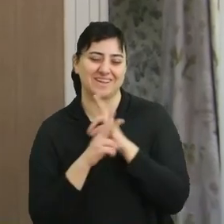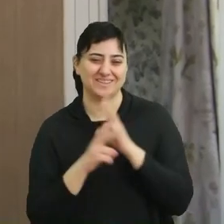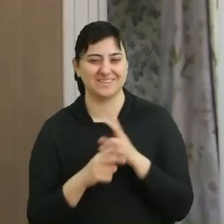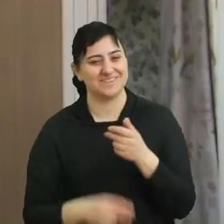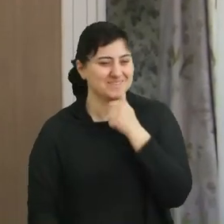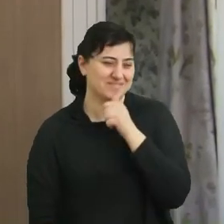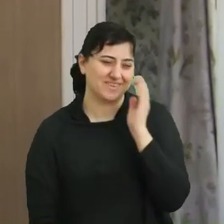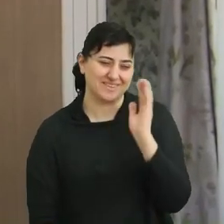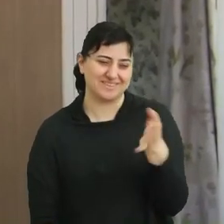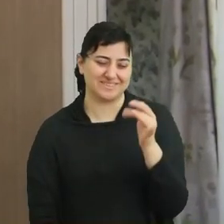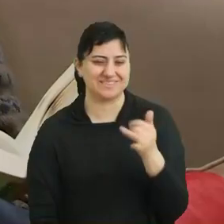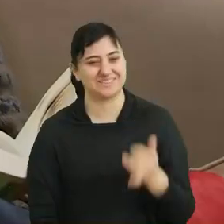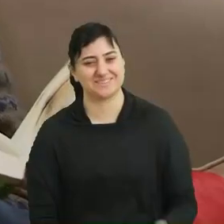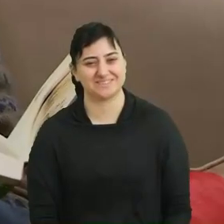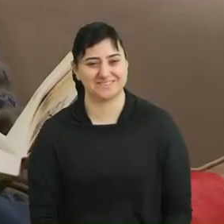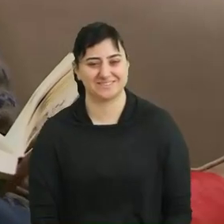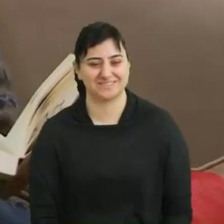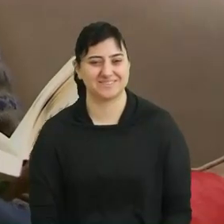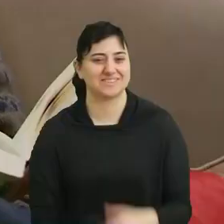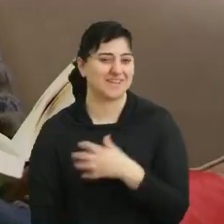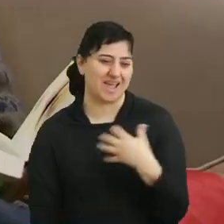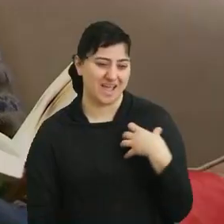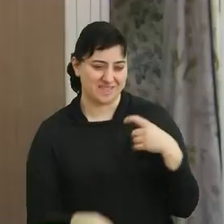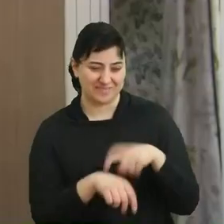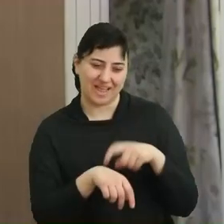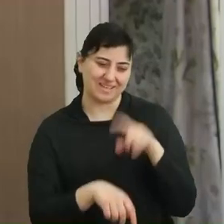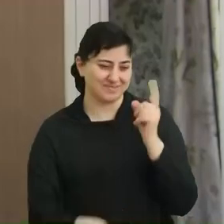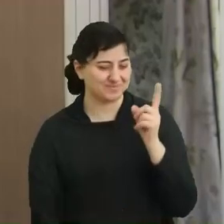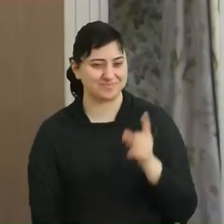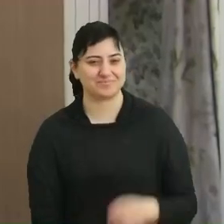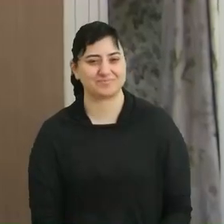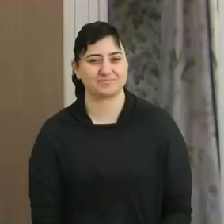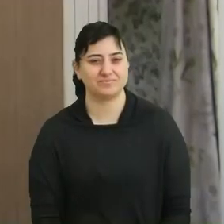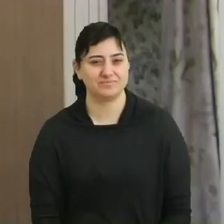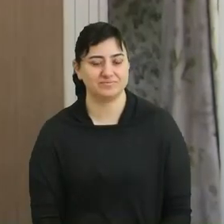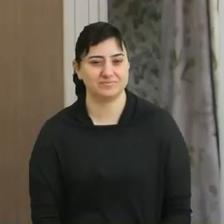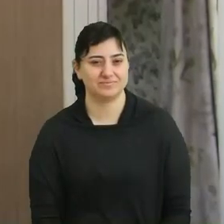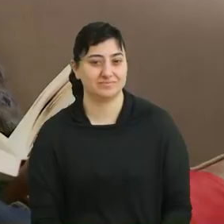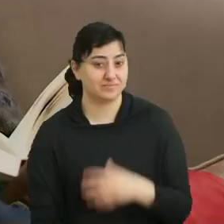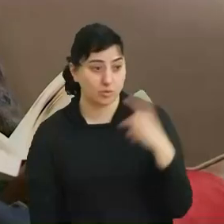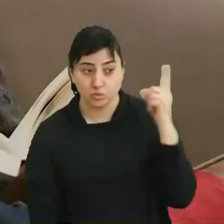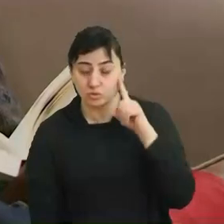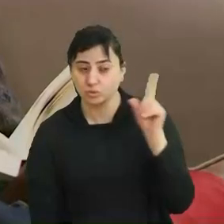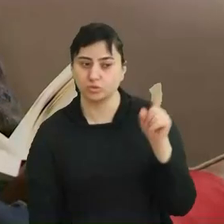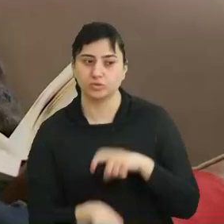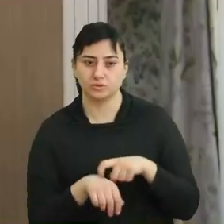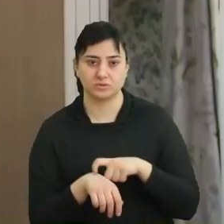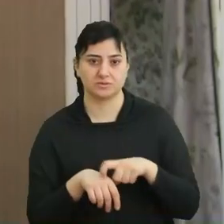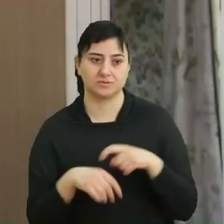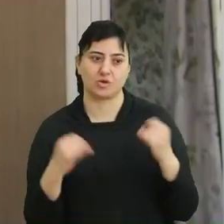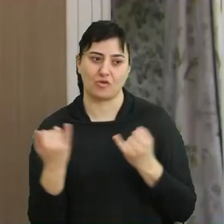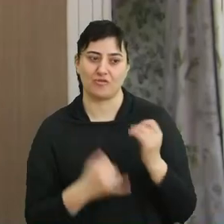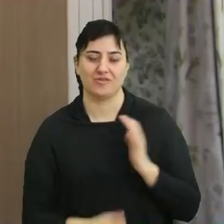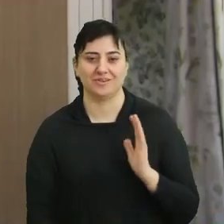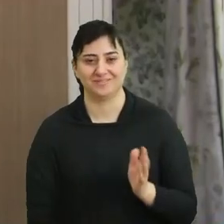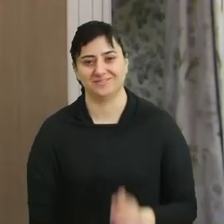Ha babacığım, alem insansınız. Annemin taklidini yapıyorsunuz siz. Yalnız annem duymasın, sonra küçük bir kriz yaşanır